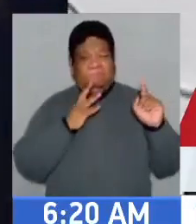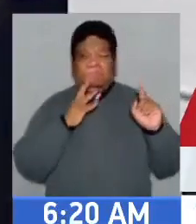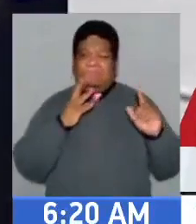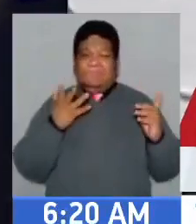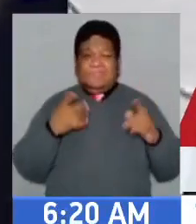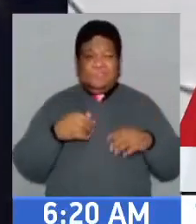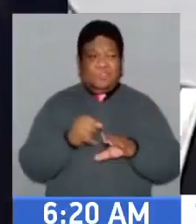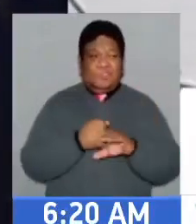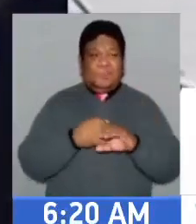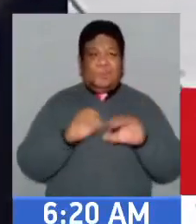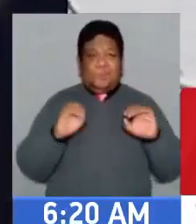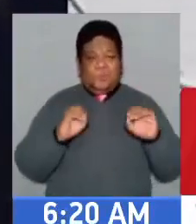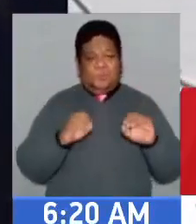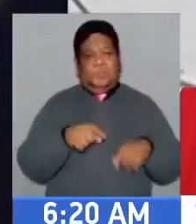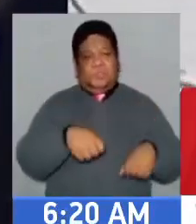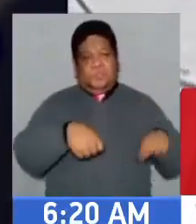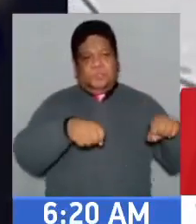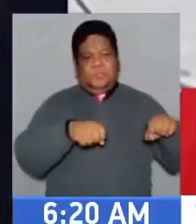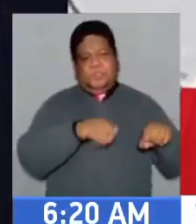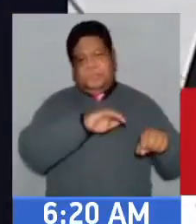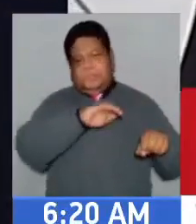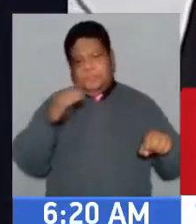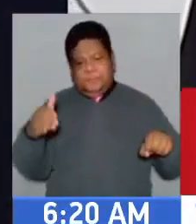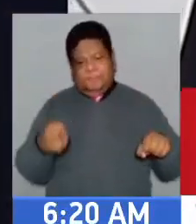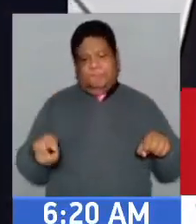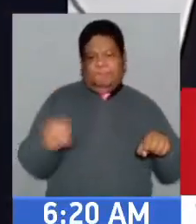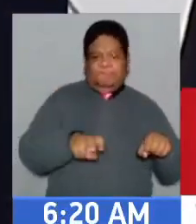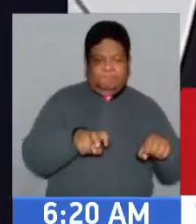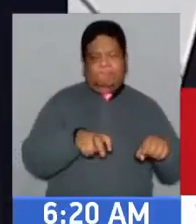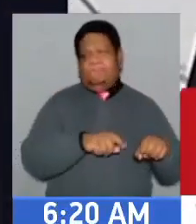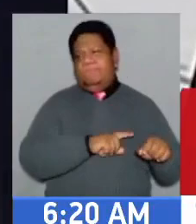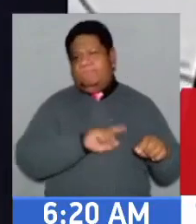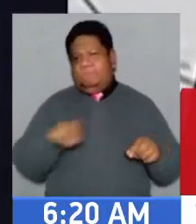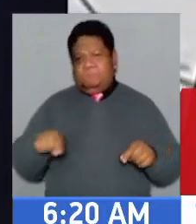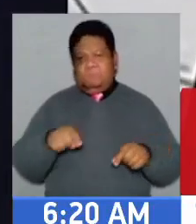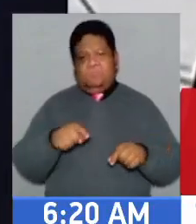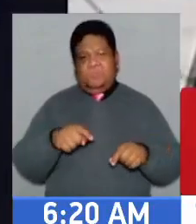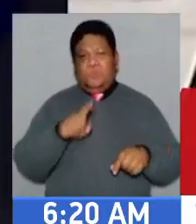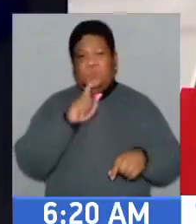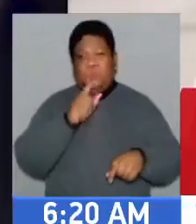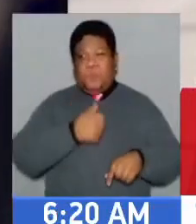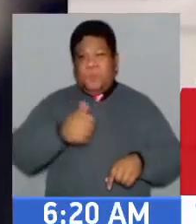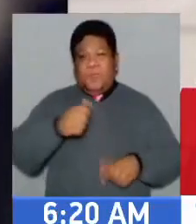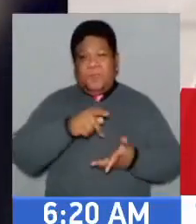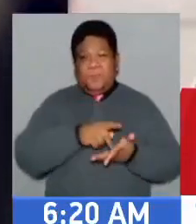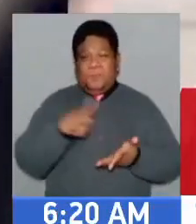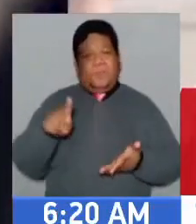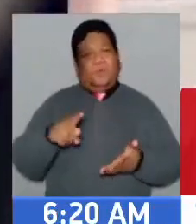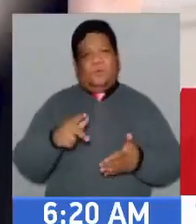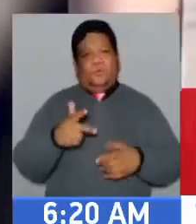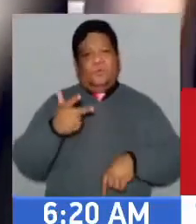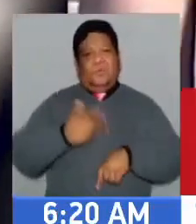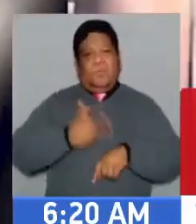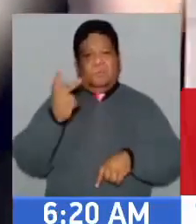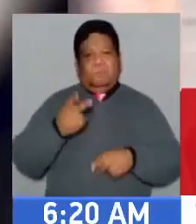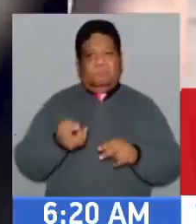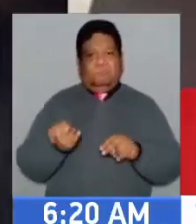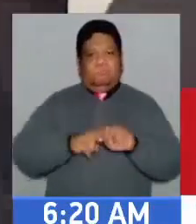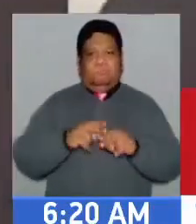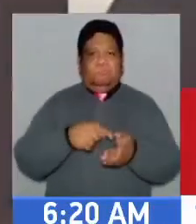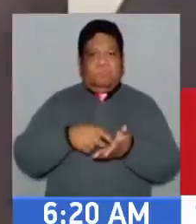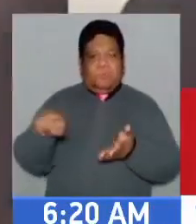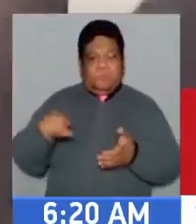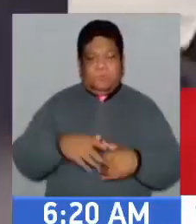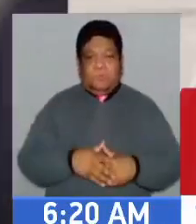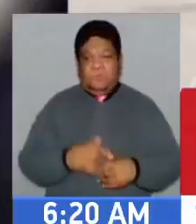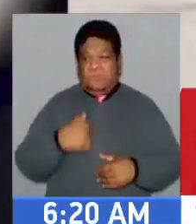tricycle papunta dito. Bali nag-times 3 yung pamasahe kaysa dun sa normal na pamasahe. Naglakad po ako kasi pag bumaba pa po ako dun